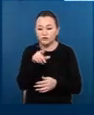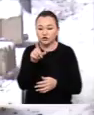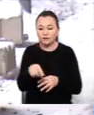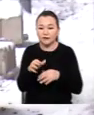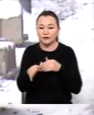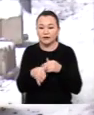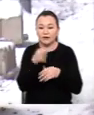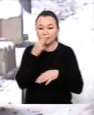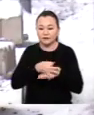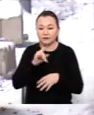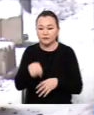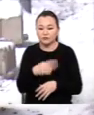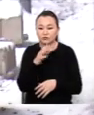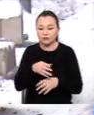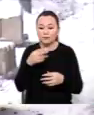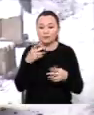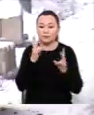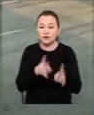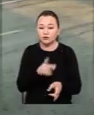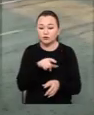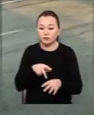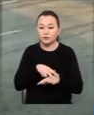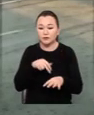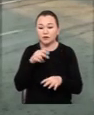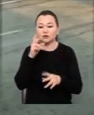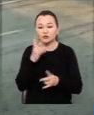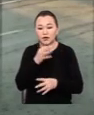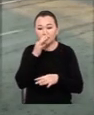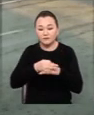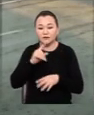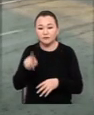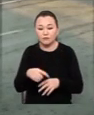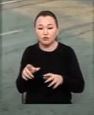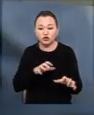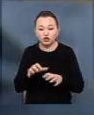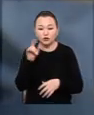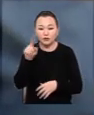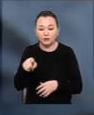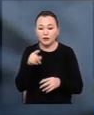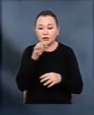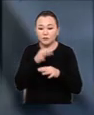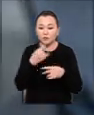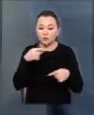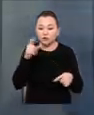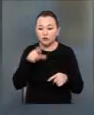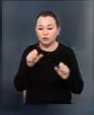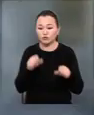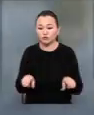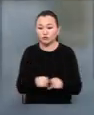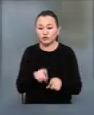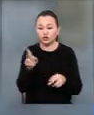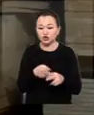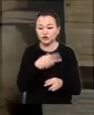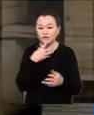ответственности. Пострадавшие призывают правоохранительные органы привлечь к ответственности мошенников, отмечая, что и другие граждане могут также лишиться